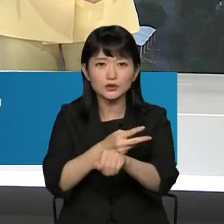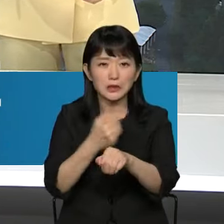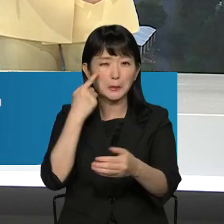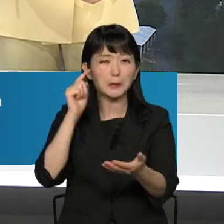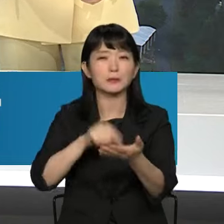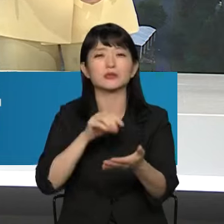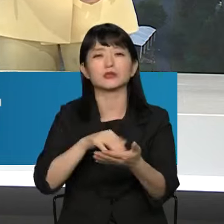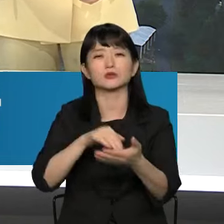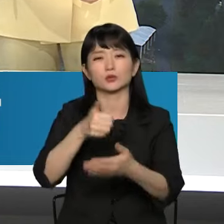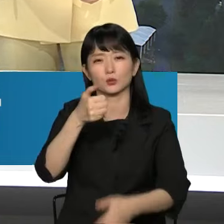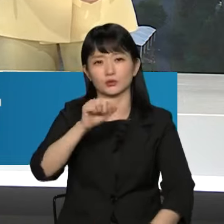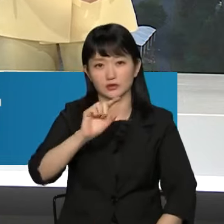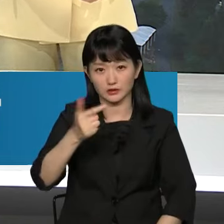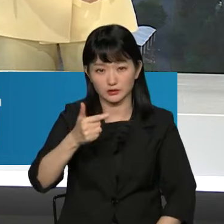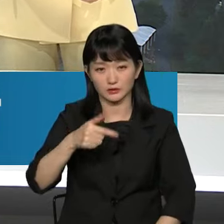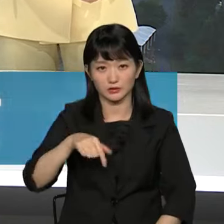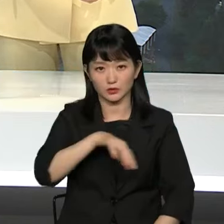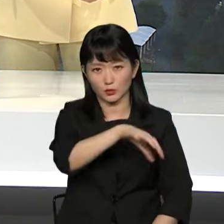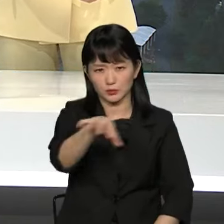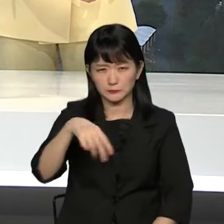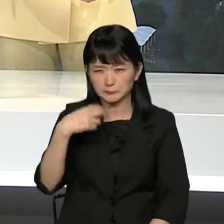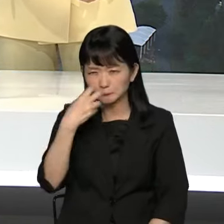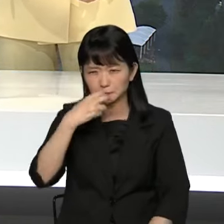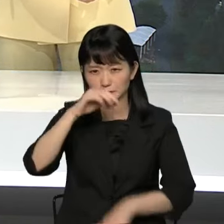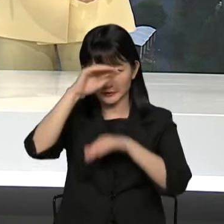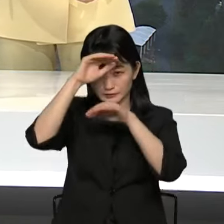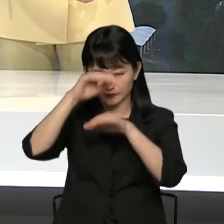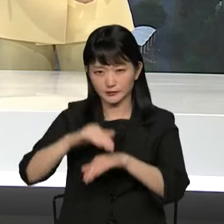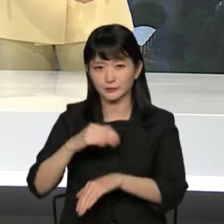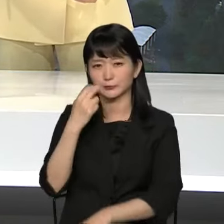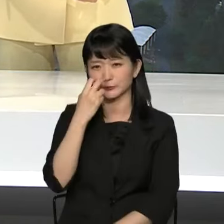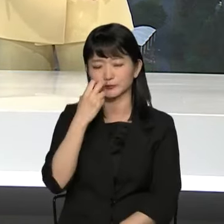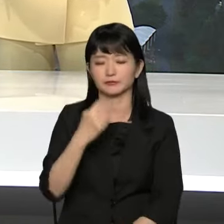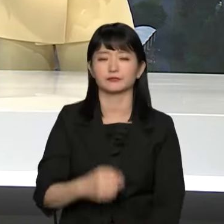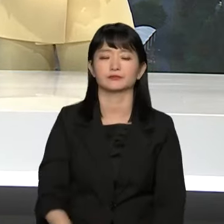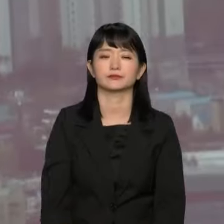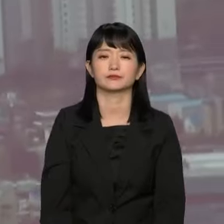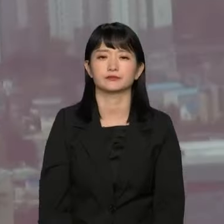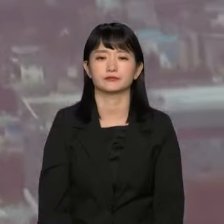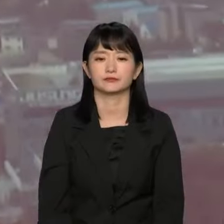넘게 적발했습니다. 단속 현장을 이은진 기자가 동행 취재했습니다.